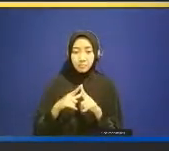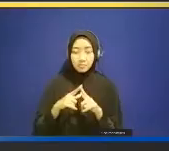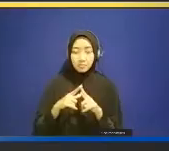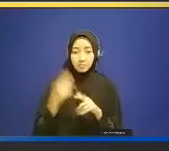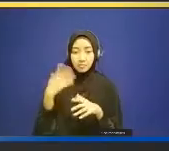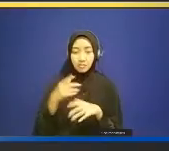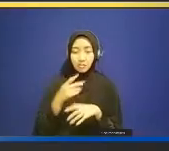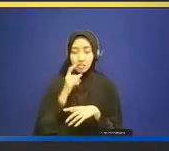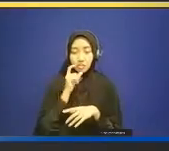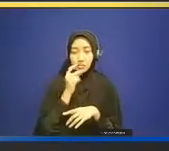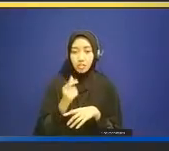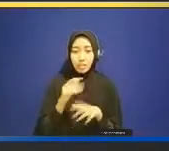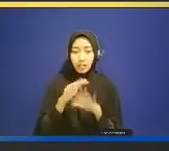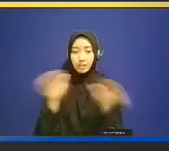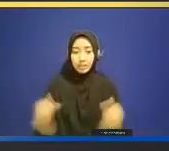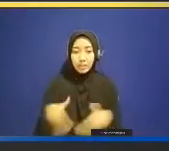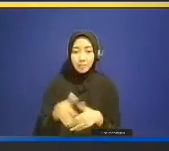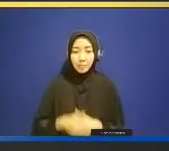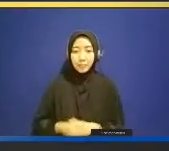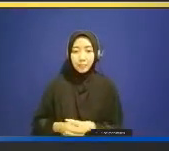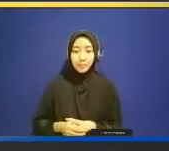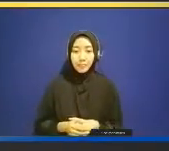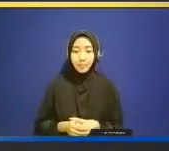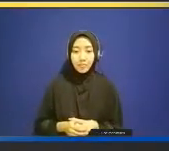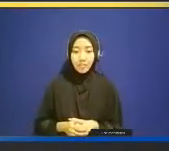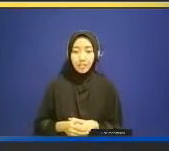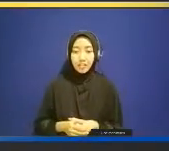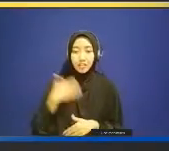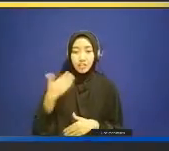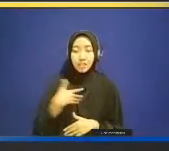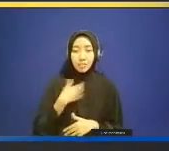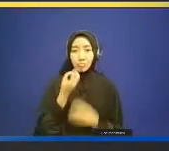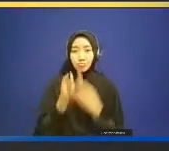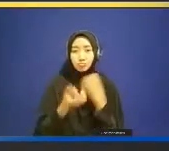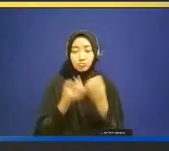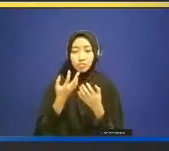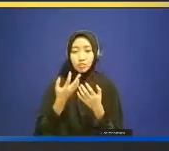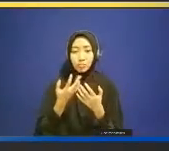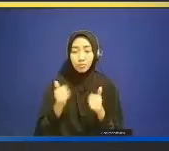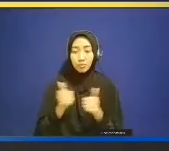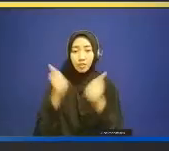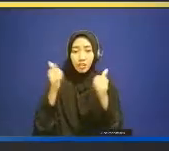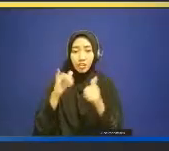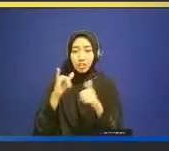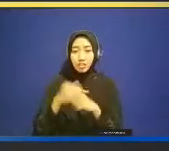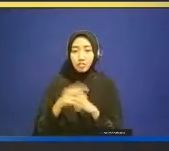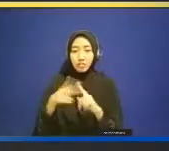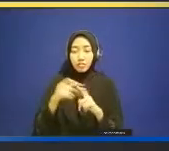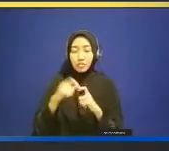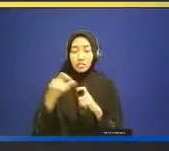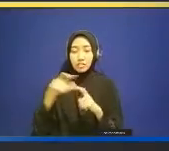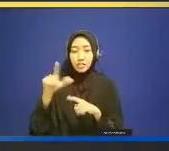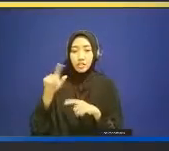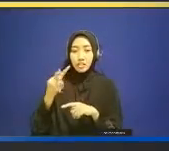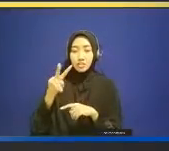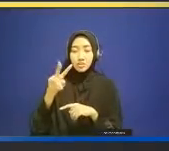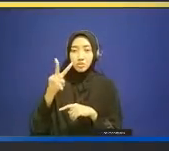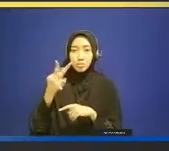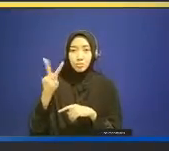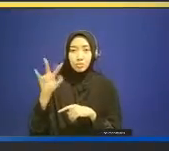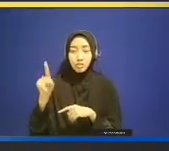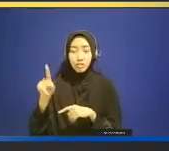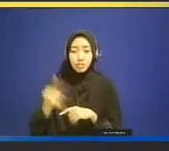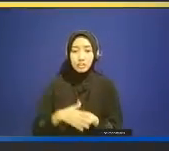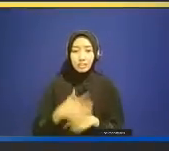hadiahnya ya selanjutnya saya akan mengumumkannya pemenang fiskal jurno 2021 saya juga sudah tidak